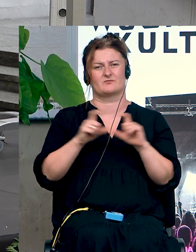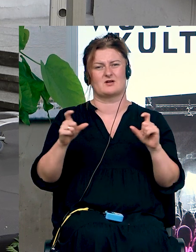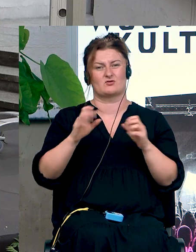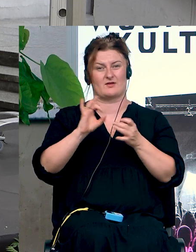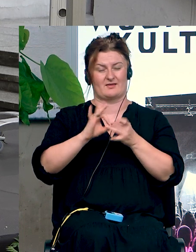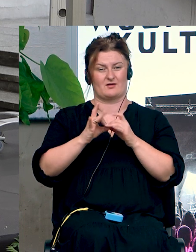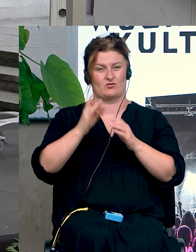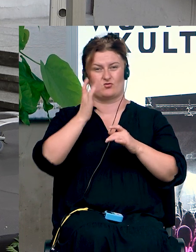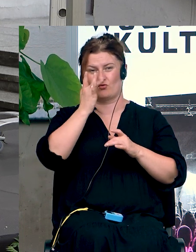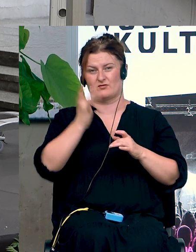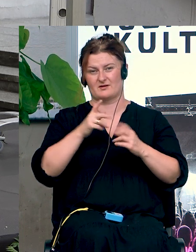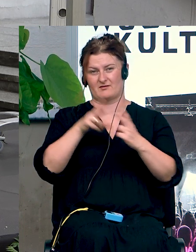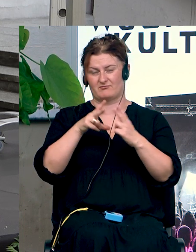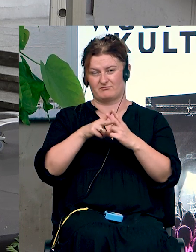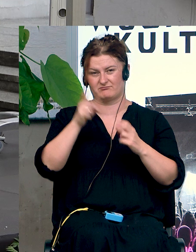терористичні дії,